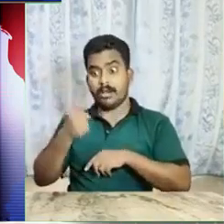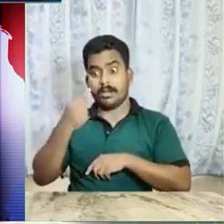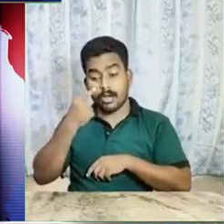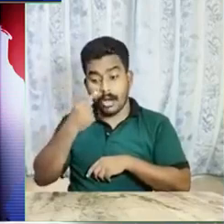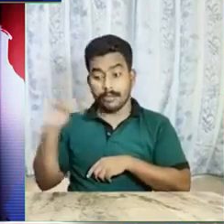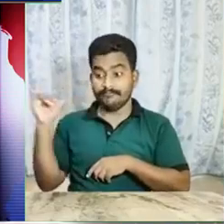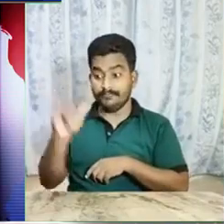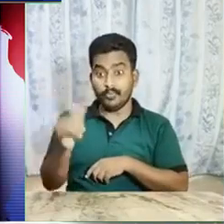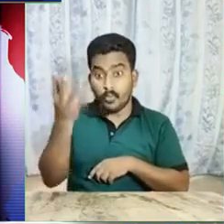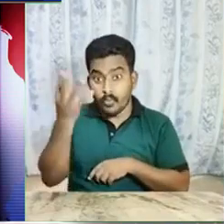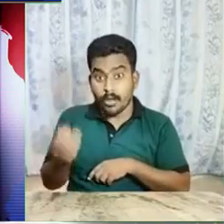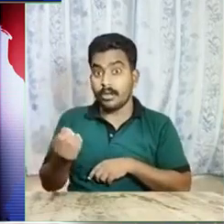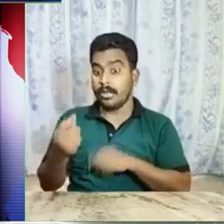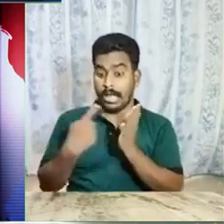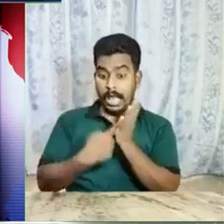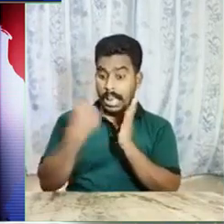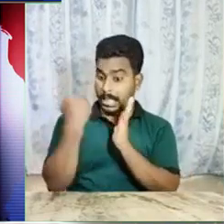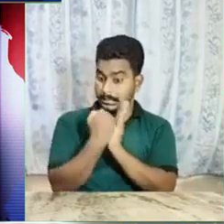ഒരിളവും